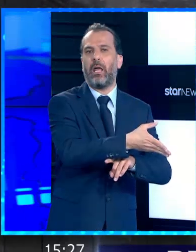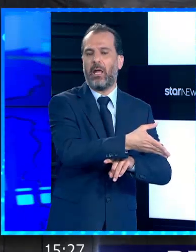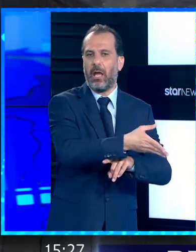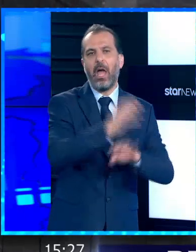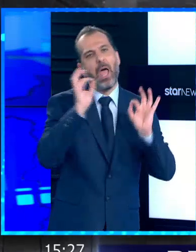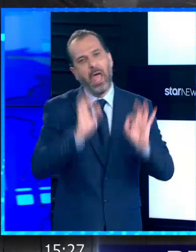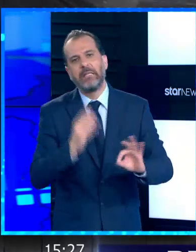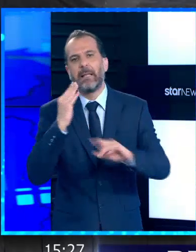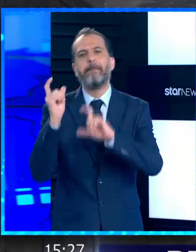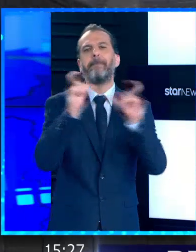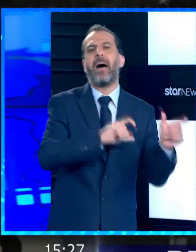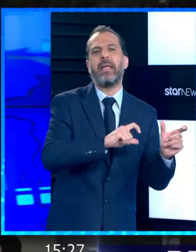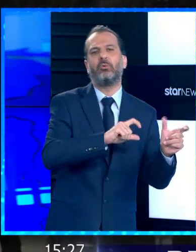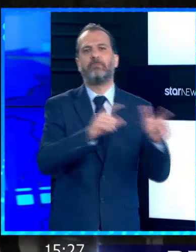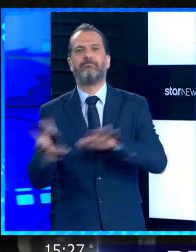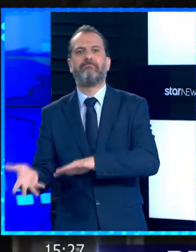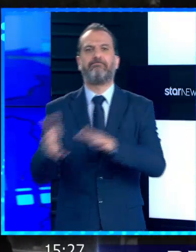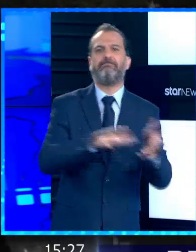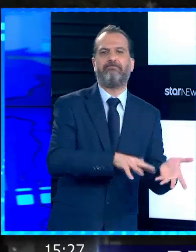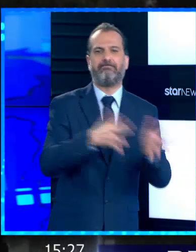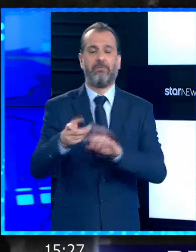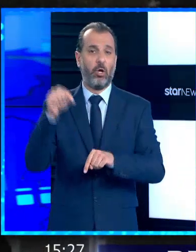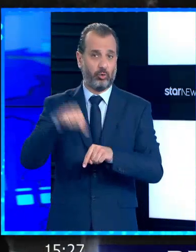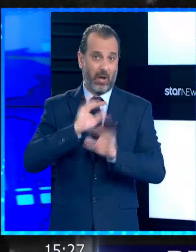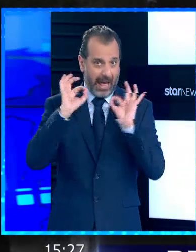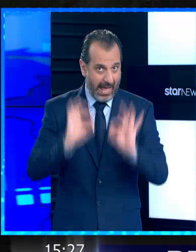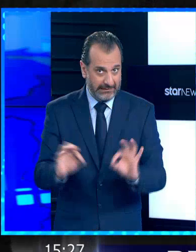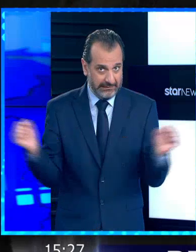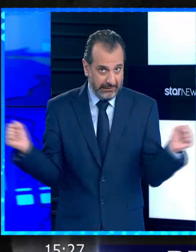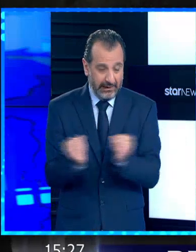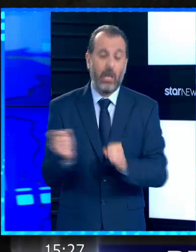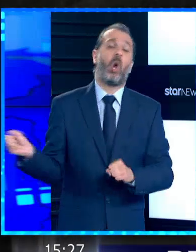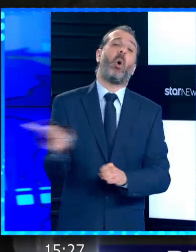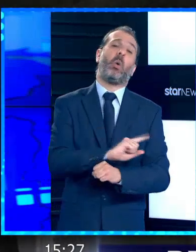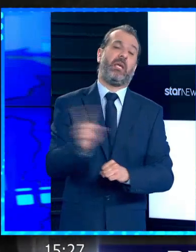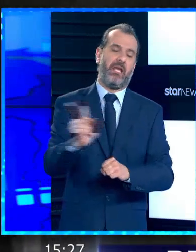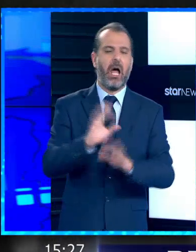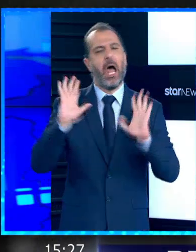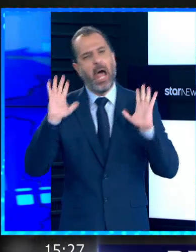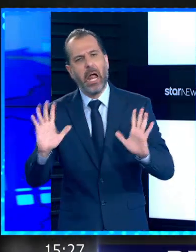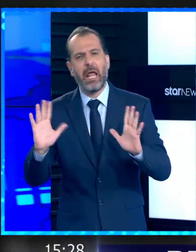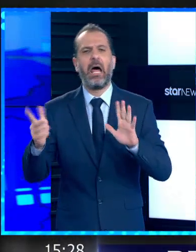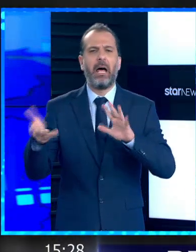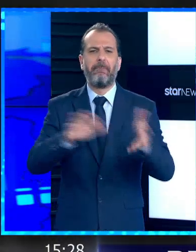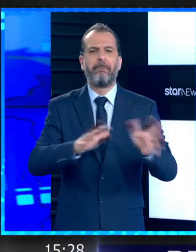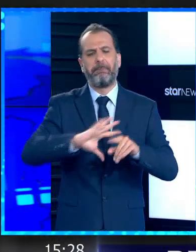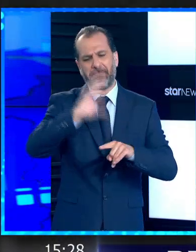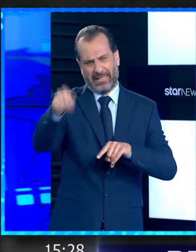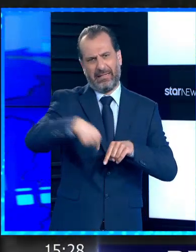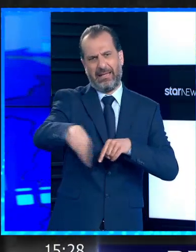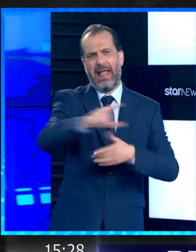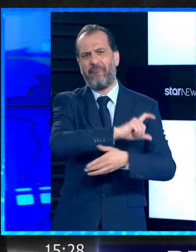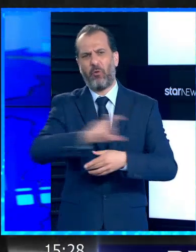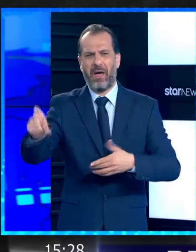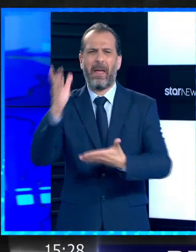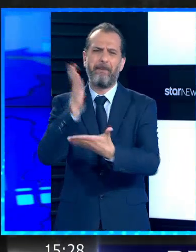ο Μάιος διάφορα extreme, δεν φαίνεται σε τέτοιες ακραίες καταστάσεις να φτάνουμε. Πάντως η αστάθεια θα διατηρηθεί κυρίως στα μέσα της εβδομάδας σε όλη